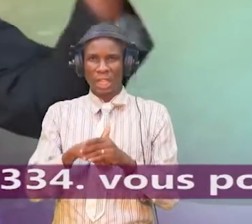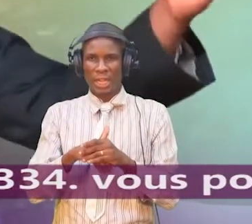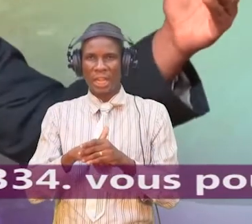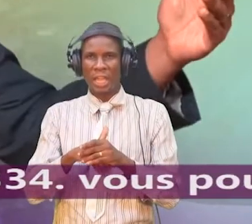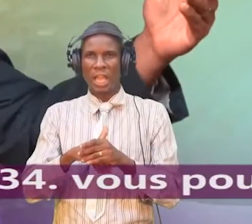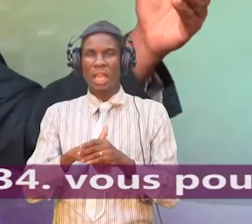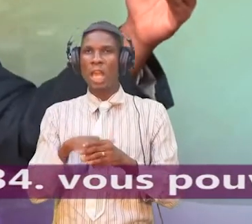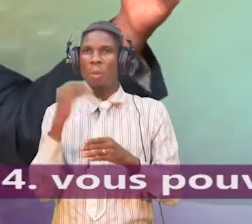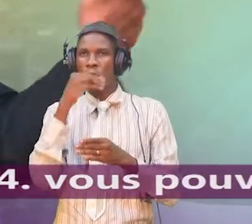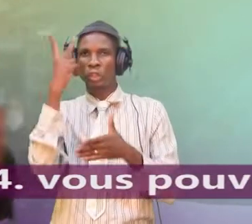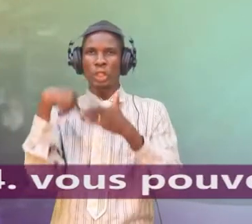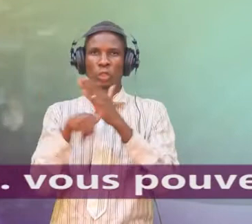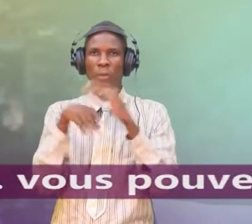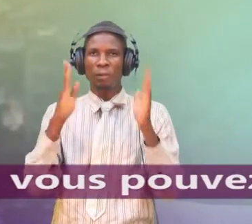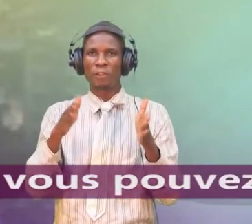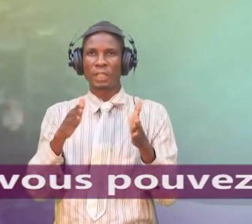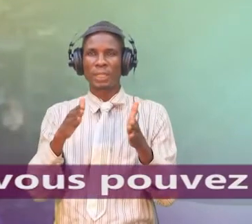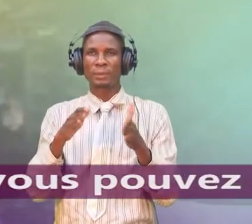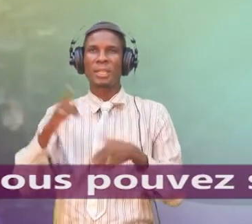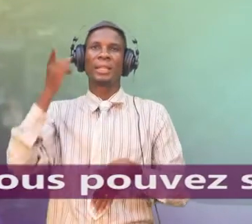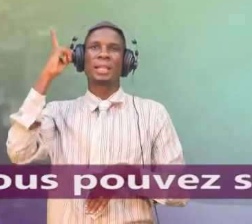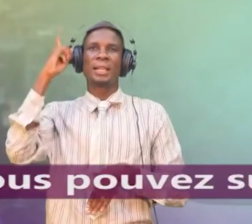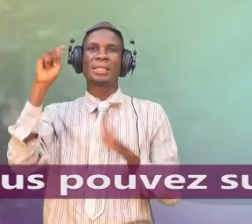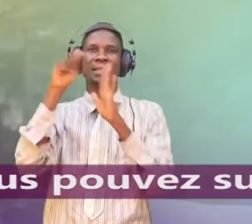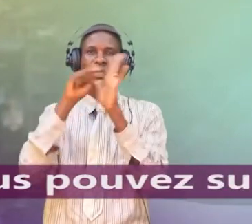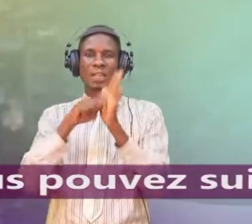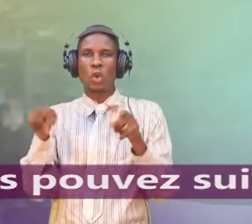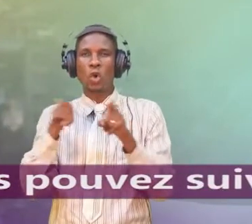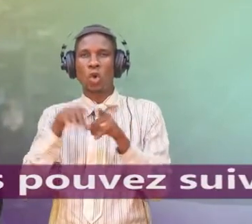oyo tozali komona na monoko ya basakoli nyonso ya boyoka ni ya kala.